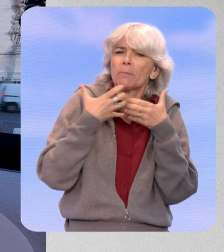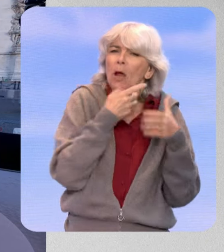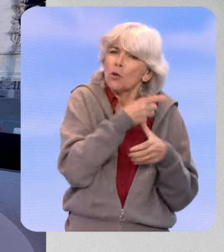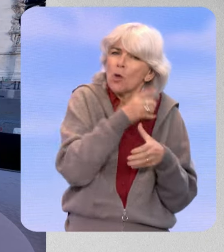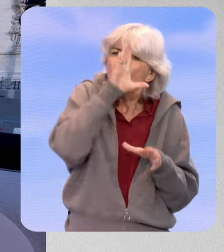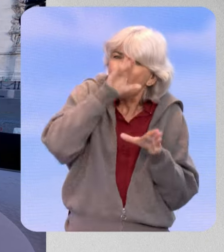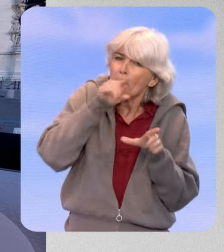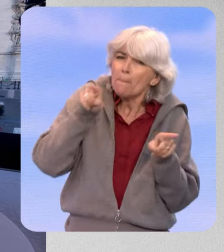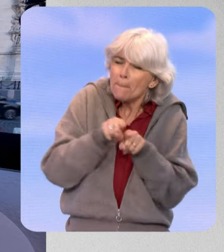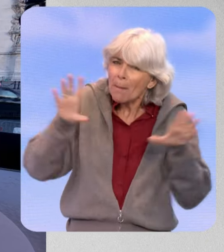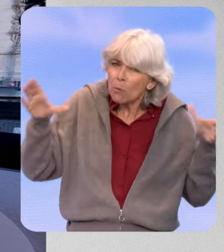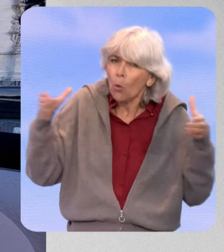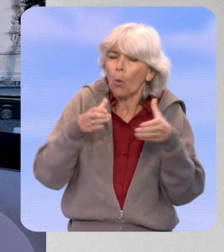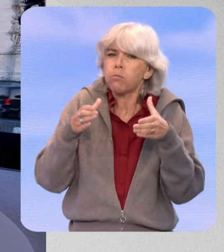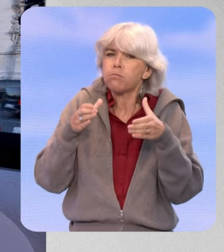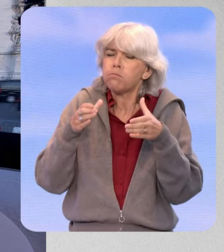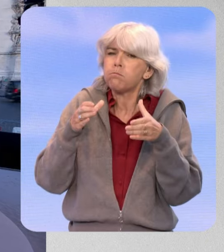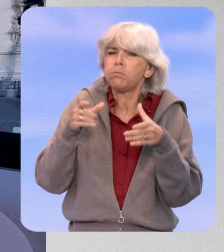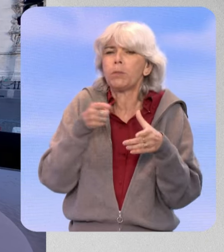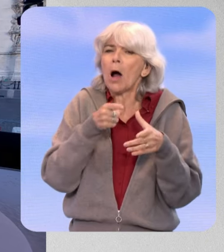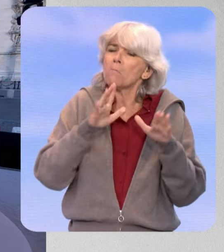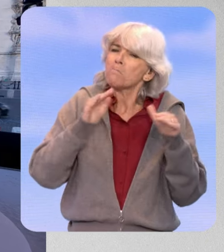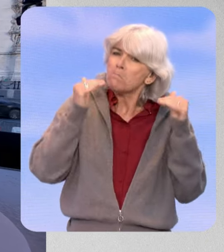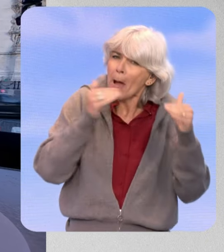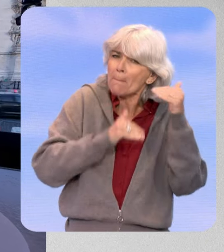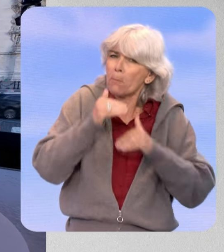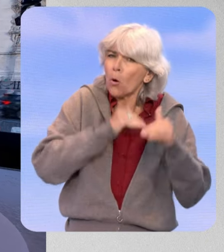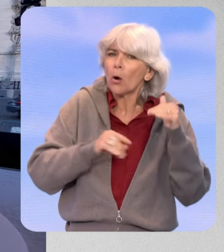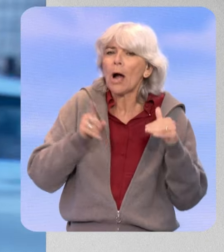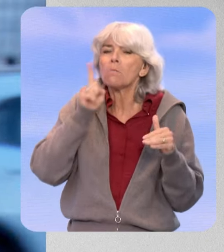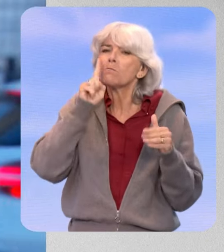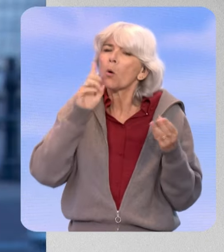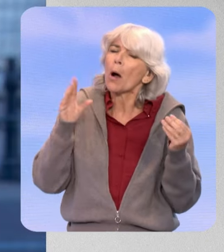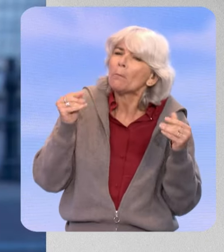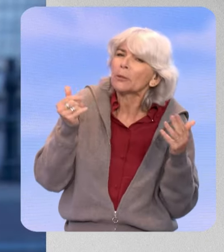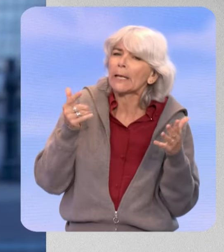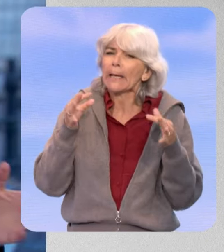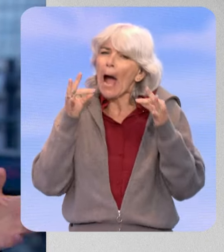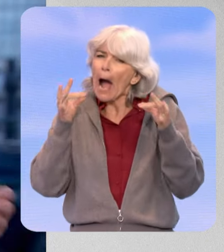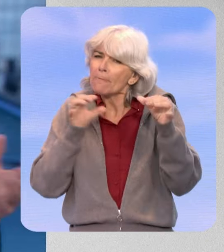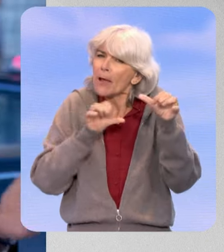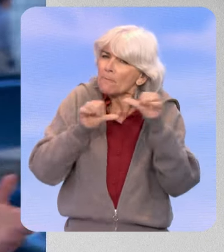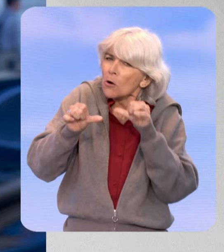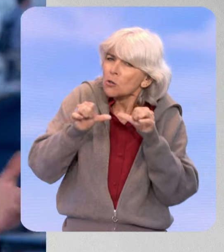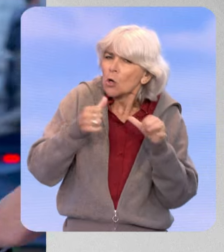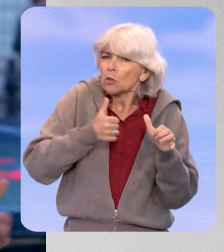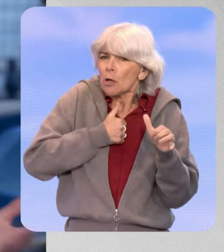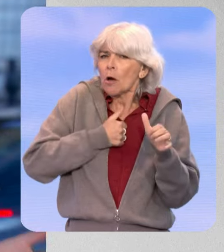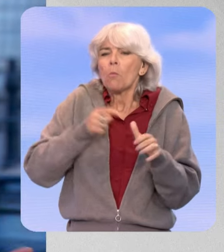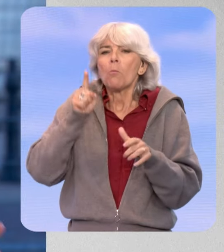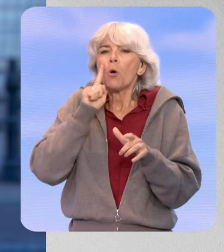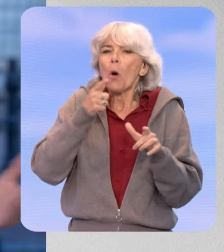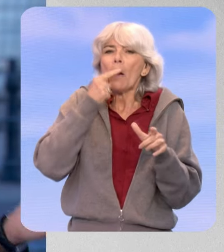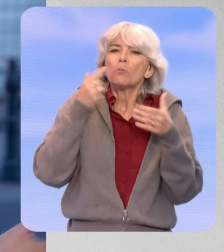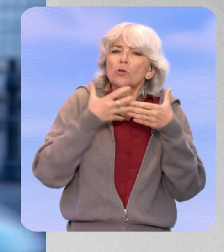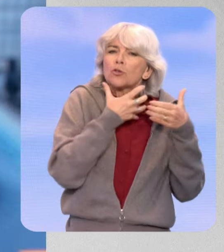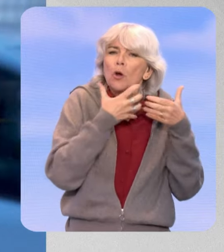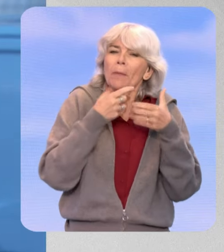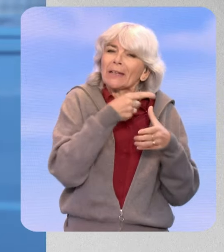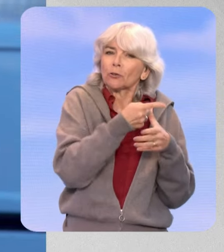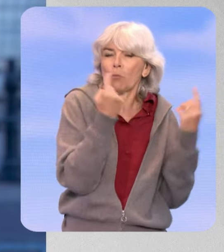même parti, qui aurait peu ou prou appliqué le même programme? Est-ce qu'il n'y avait pas, pour le coup, une affaire de vengeance personnelle, puisque Monsieur Bertrand